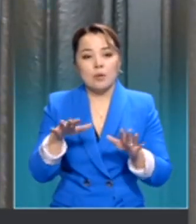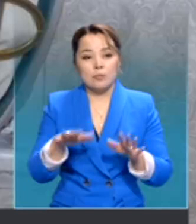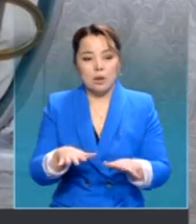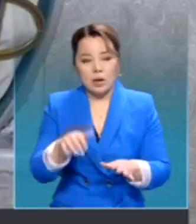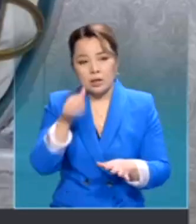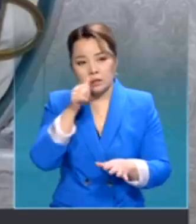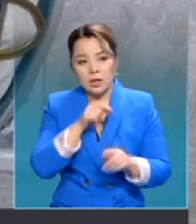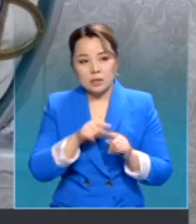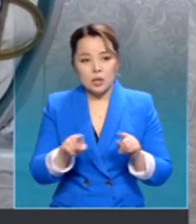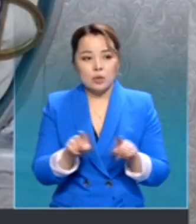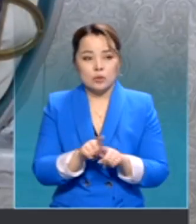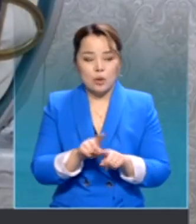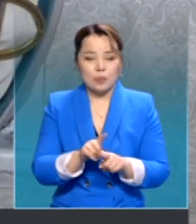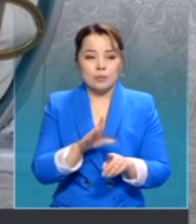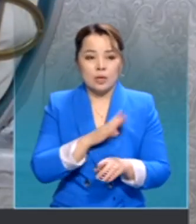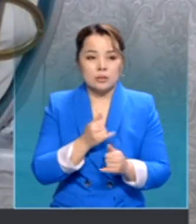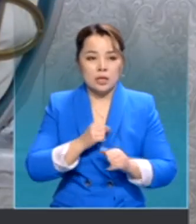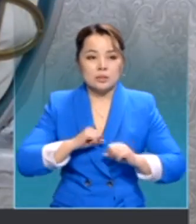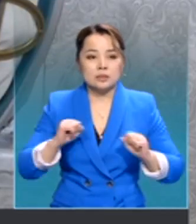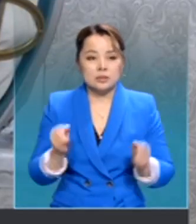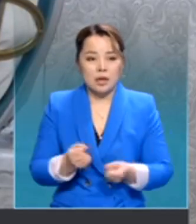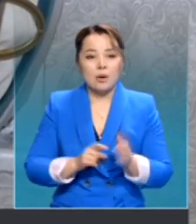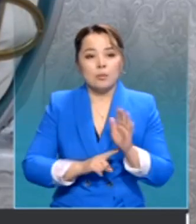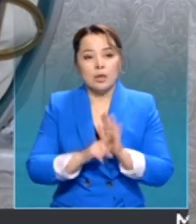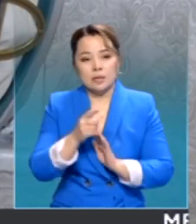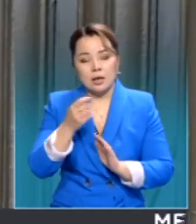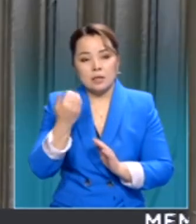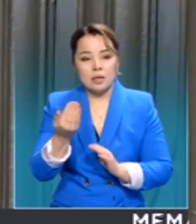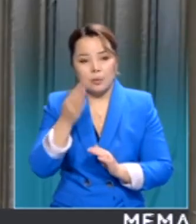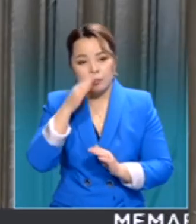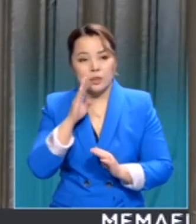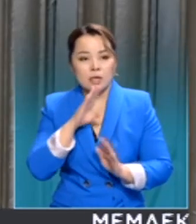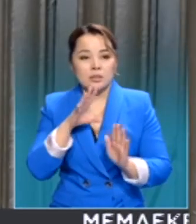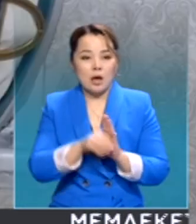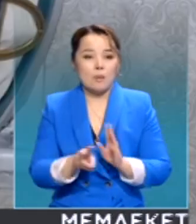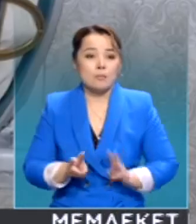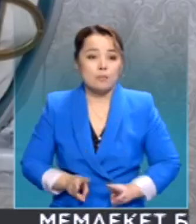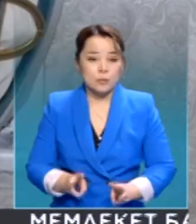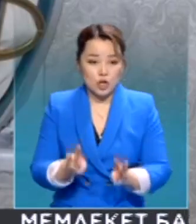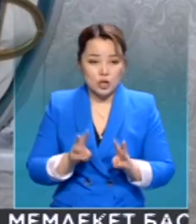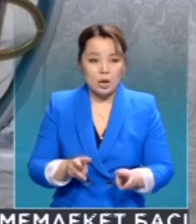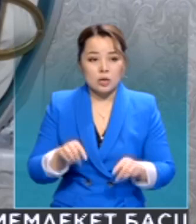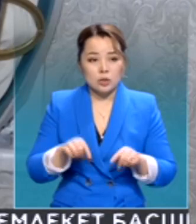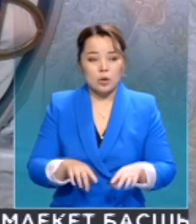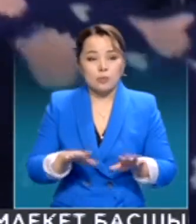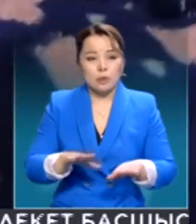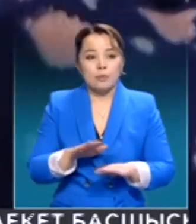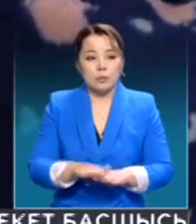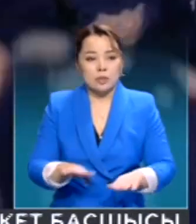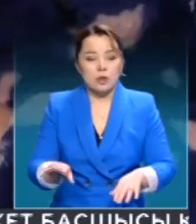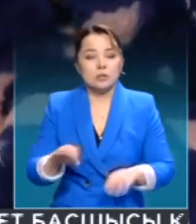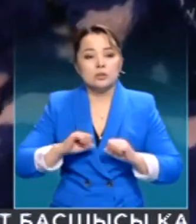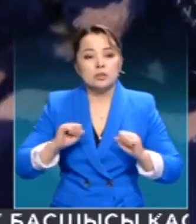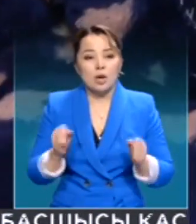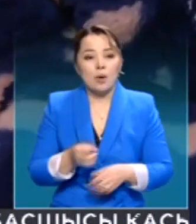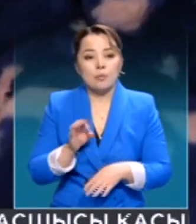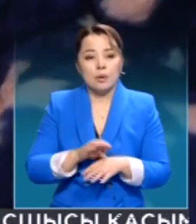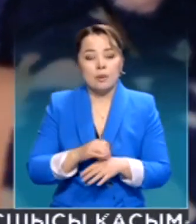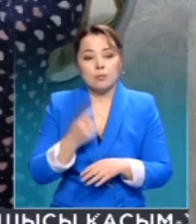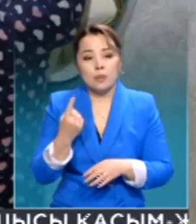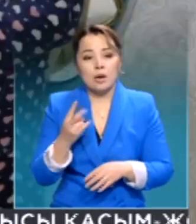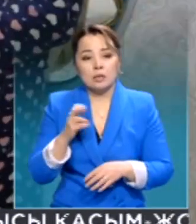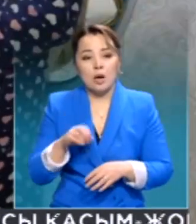келді. Енді біз қыс басталғалы атын үйіндеміз, ол үйде пеш жақсы болды. Балаларым мына үйде ауырып шықты қыс бойы. Бүгін 1-ші наурыз